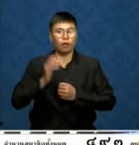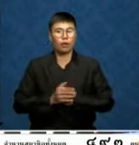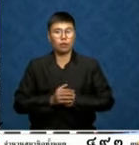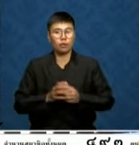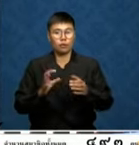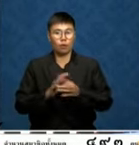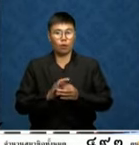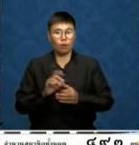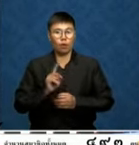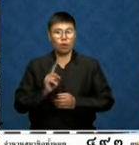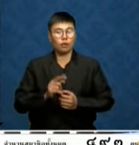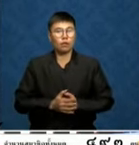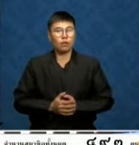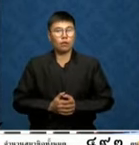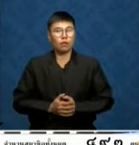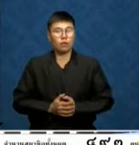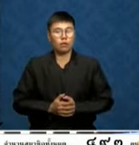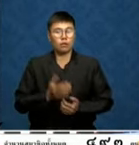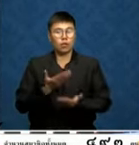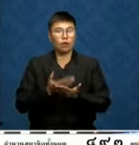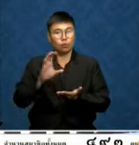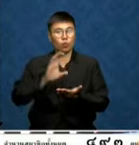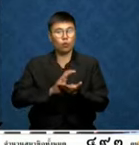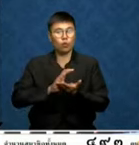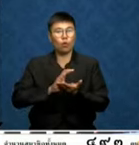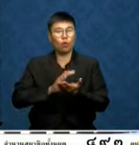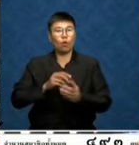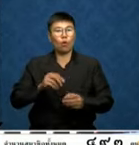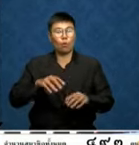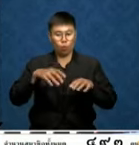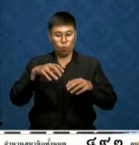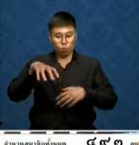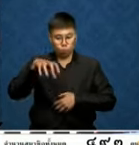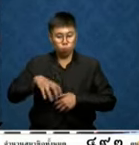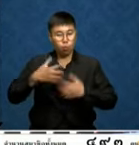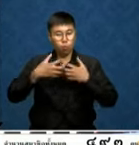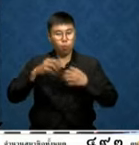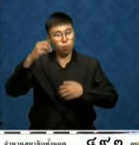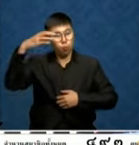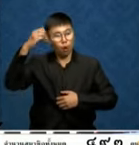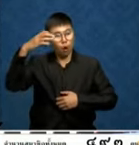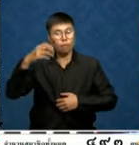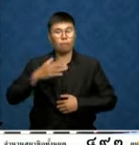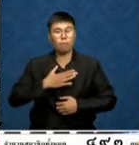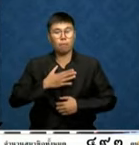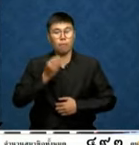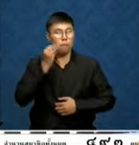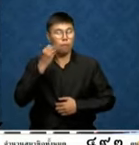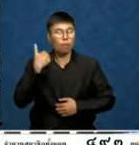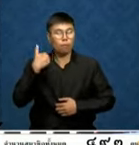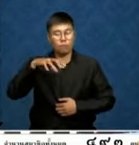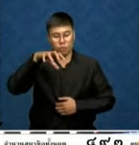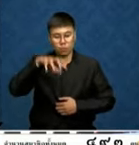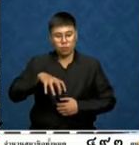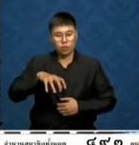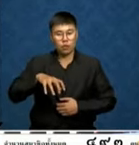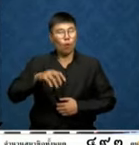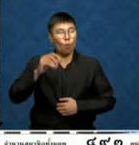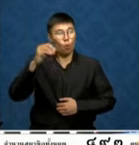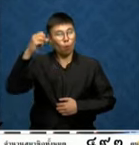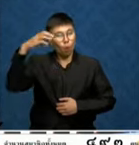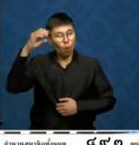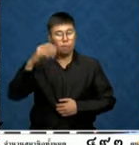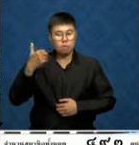เกี่ยวข้องกับเรื่องของกองทุนรอบโรงไฟฟ้านะครับเพราะว่าที่บ้านของผมจังหวัดระยองเนี่ยมีโรงไฟฟ้าค่อนข้าง